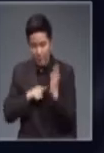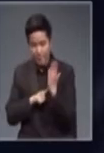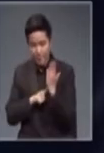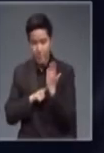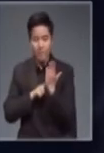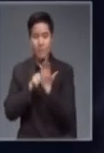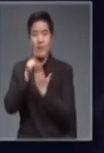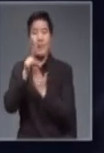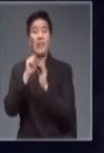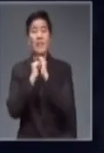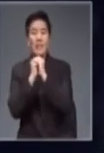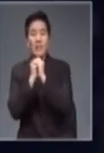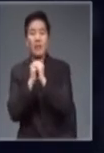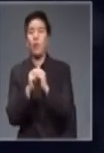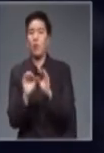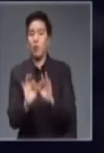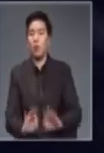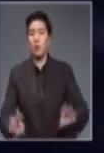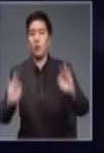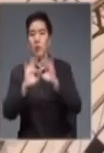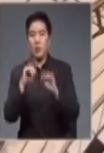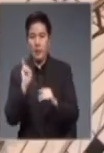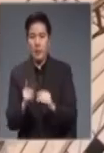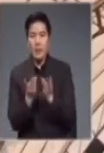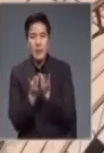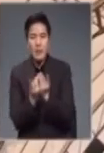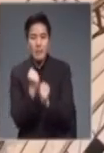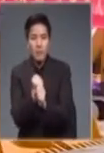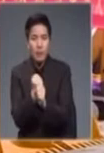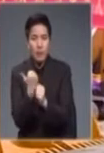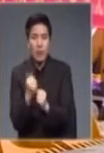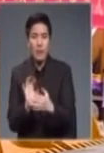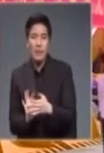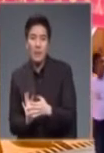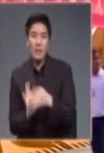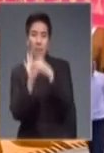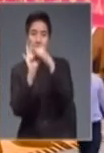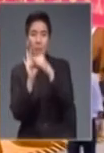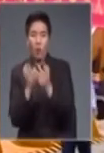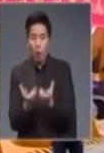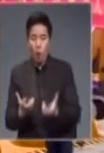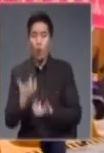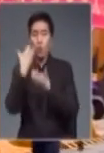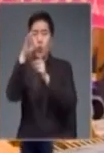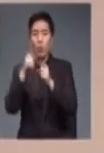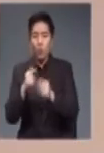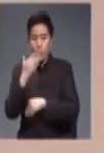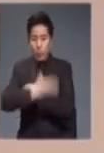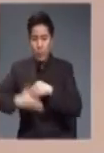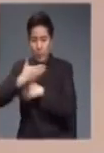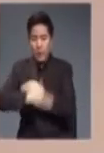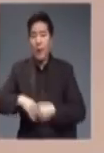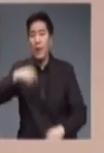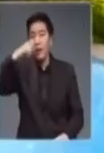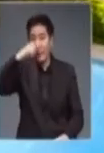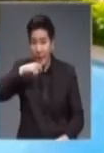ไปเป็นระยะแล้วนะครับอีกประการหนึ่งในการไปรูปนั้นเราต้องอาศัยการกำหนดกรอบยุทธศาสตร์ชาติที่ชัดเจนและต้องมีแผน